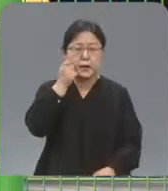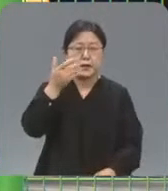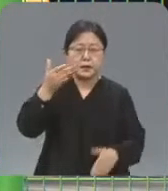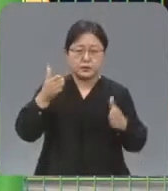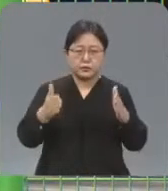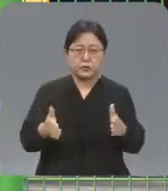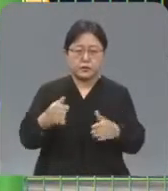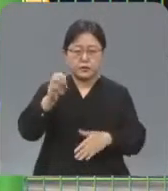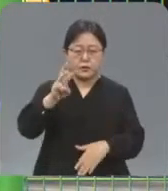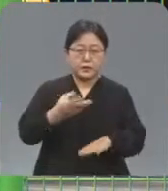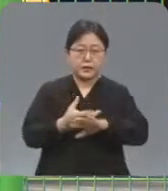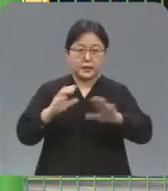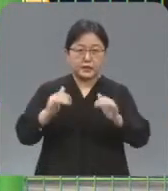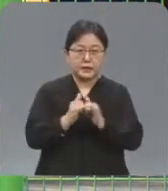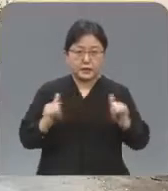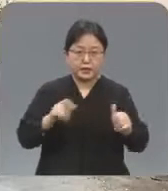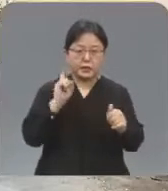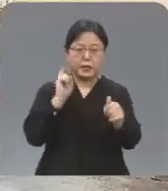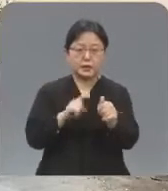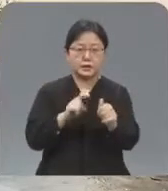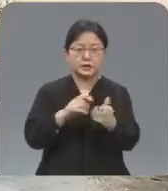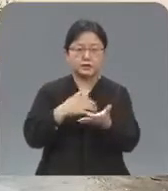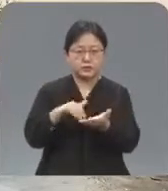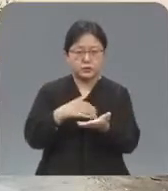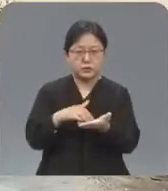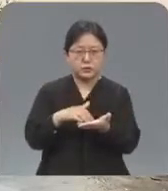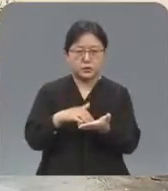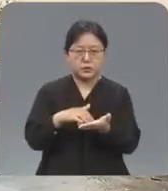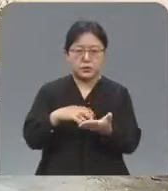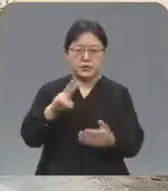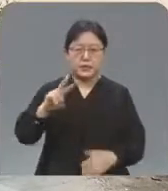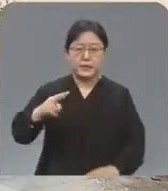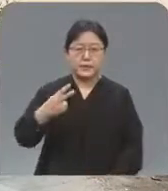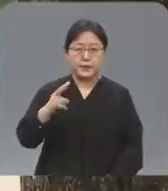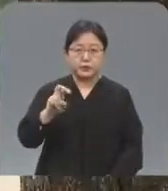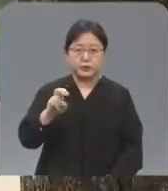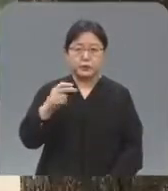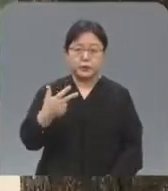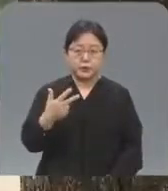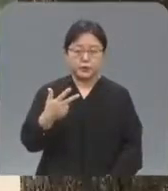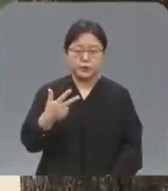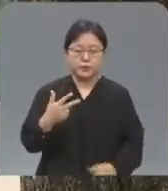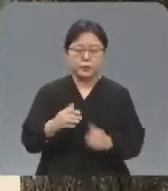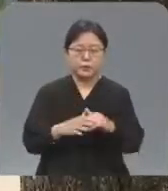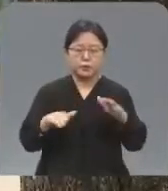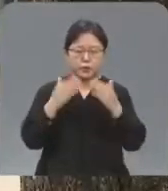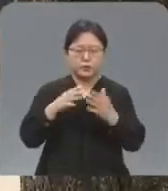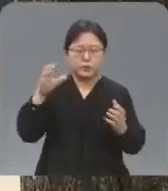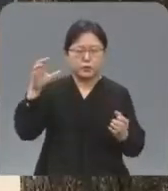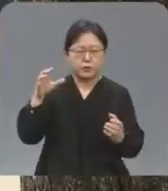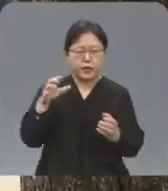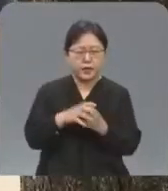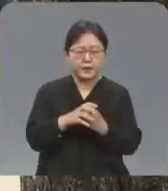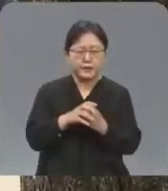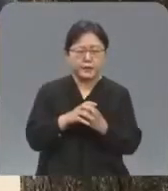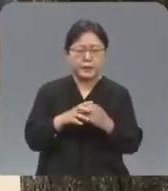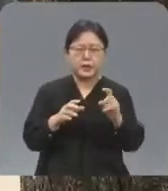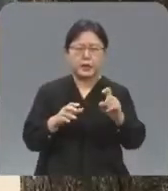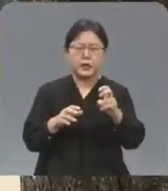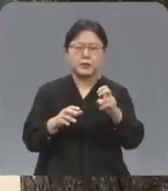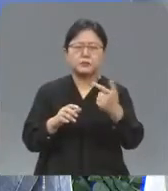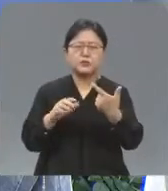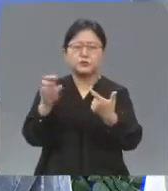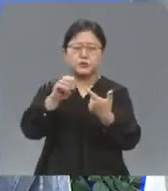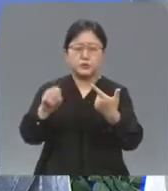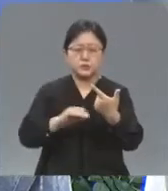광주의 외국인 관련 확신 자는 현재까지 이 백 스물 일곱 명으로 전체 확진 자 의 26% 를